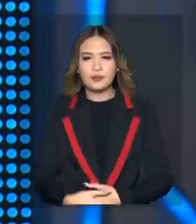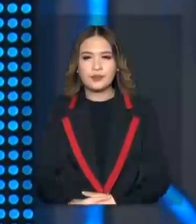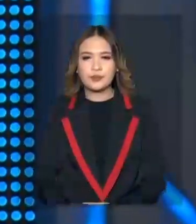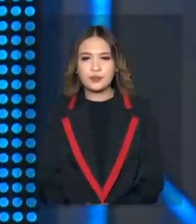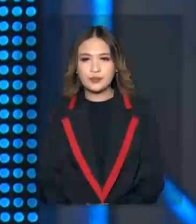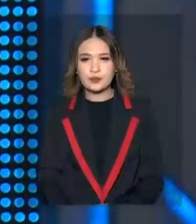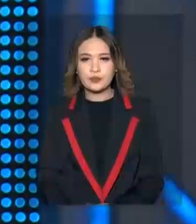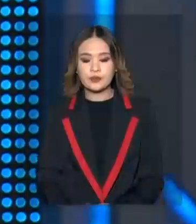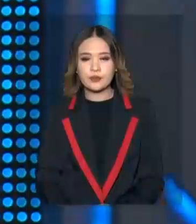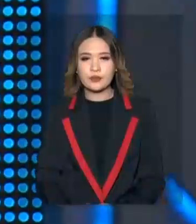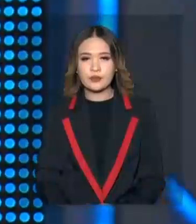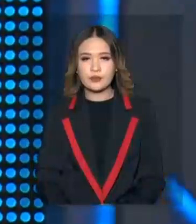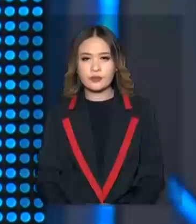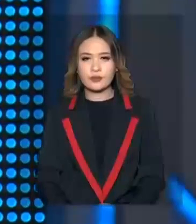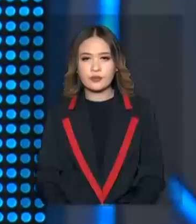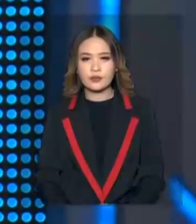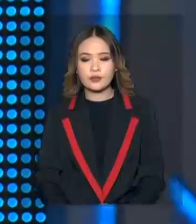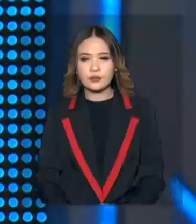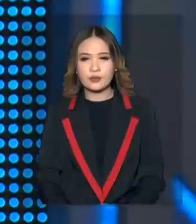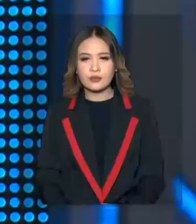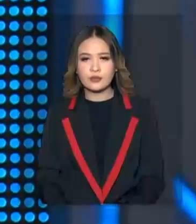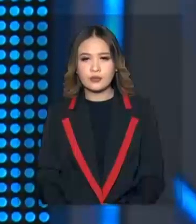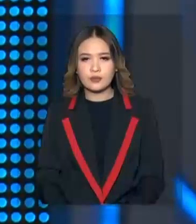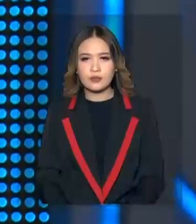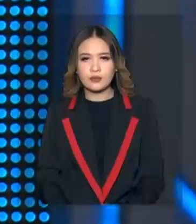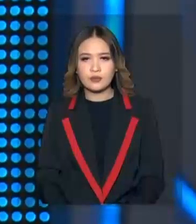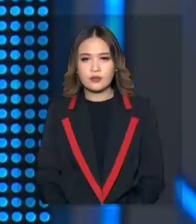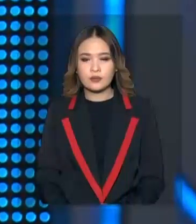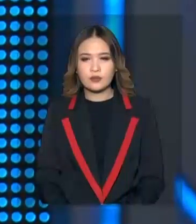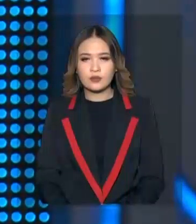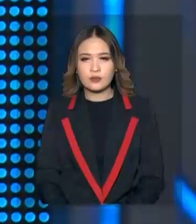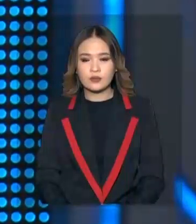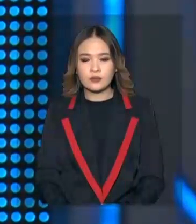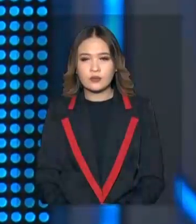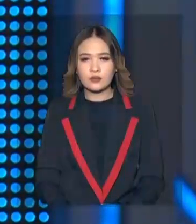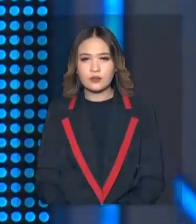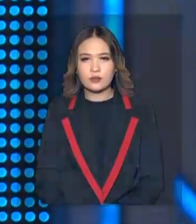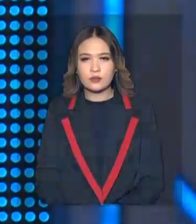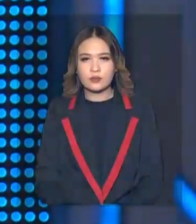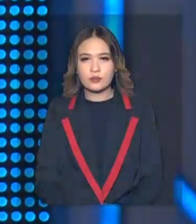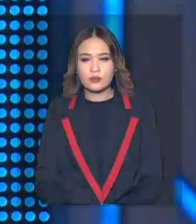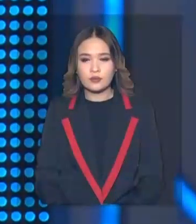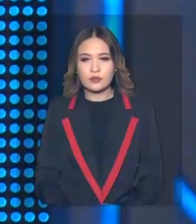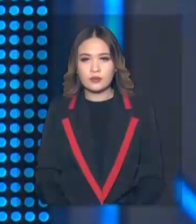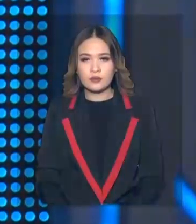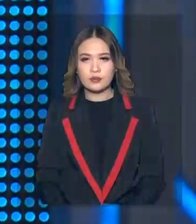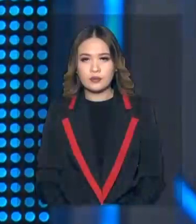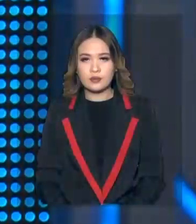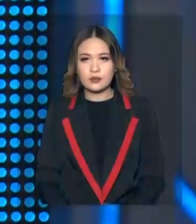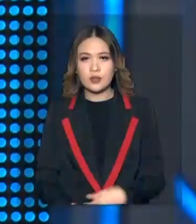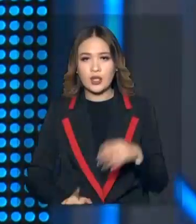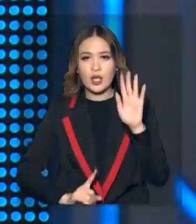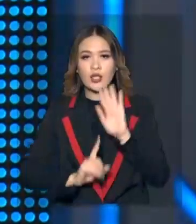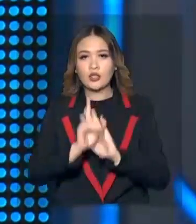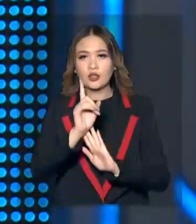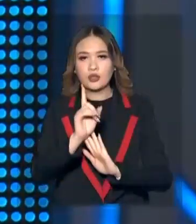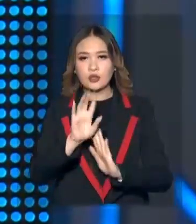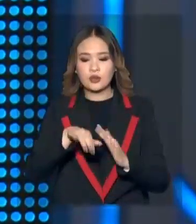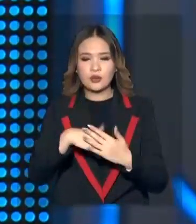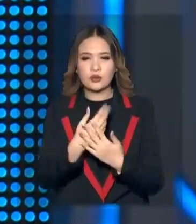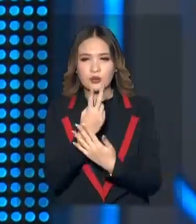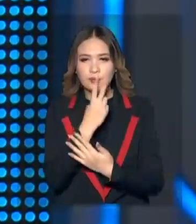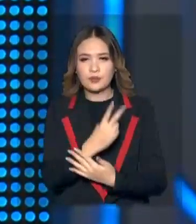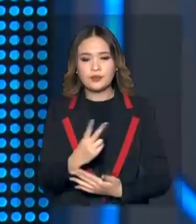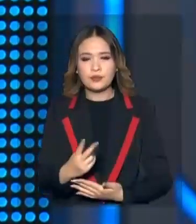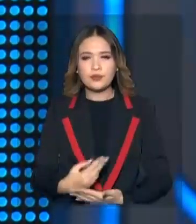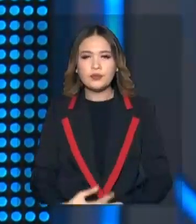Ардак Сагидулла, наши корреспонденты и гости в студии. Сурдоперевод Жансулу Ерланкызы. И смотрите сегодня